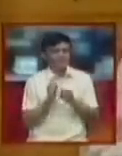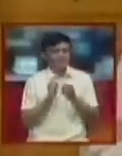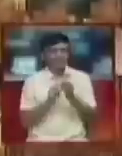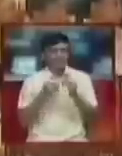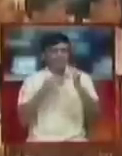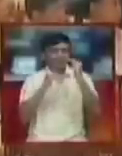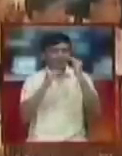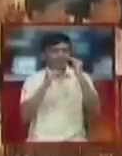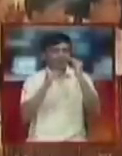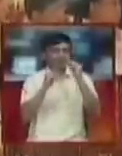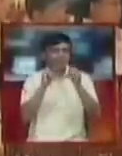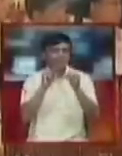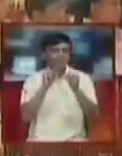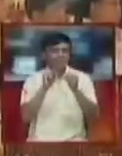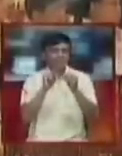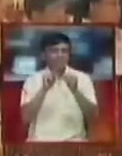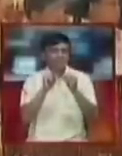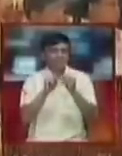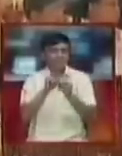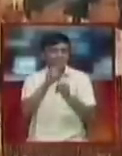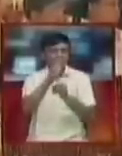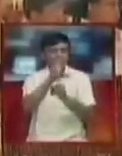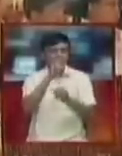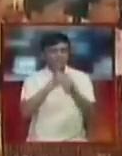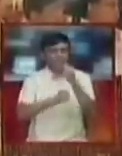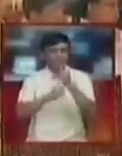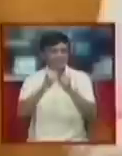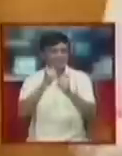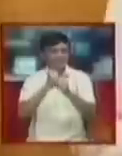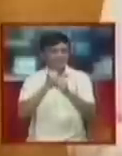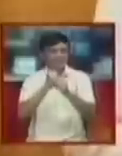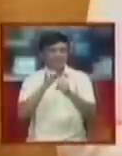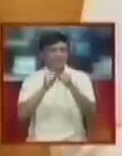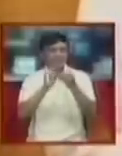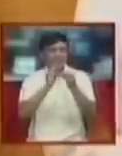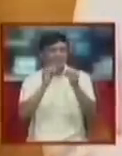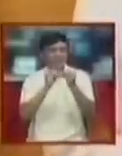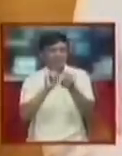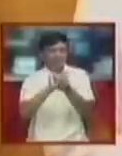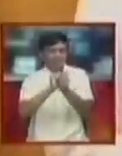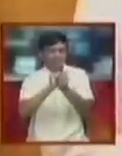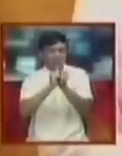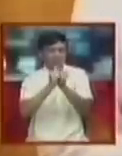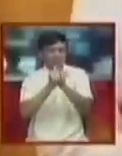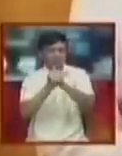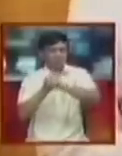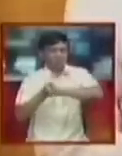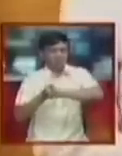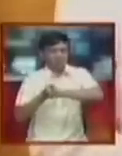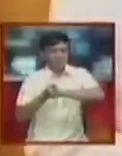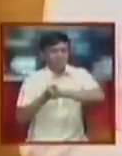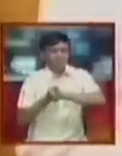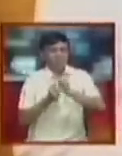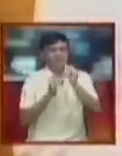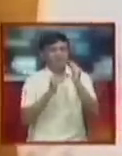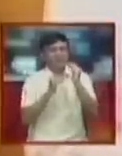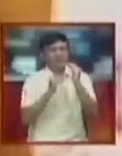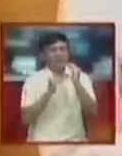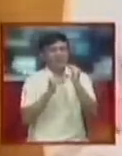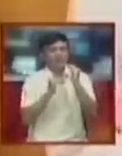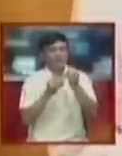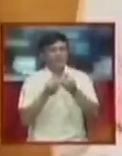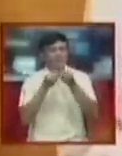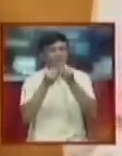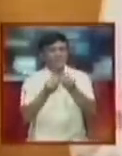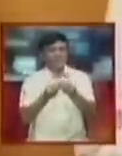mga kailangan ng di bababa sa 2 taon bago magkaroon ng makabuluhang pagbabago. Bibigyan kaya tayo ng sapat